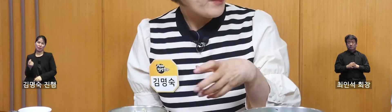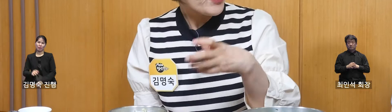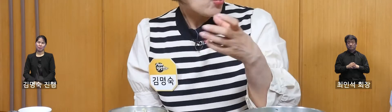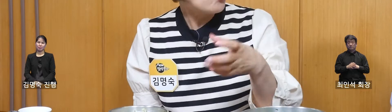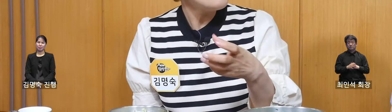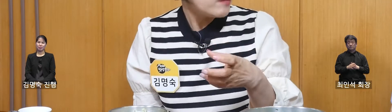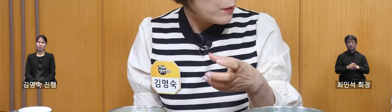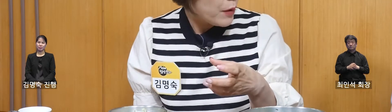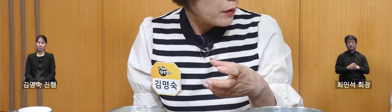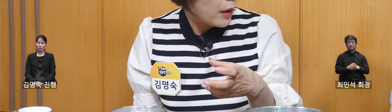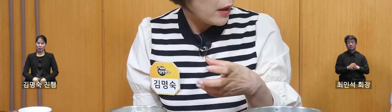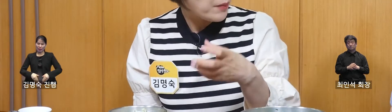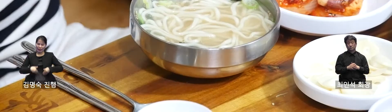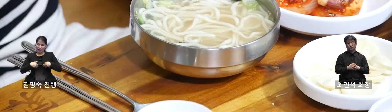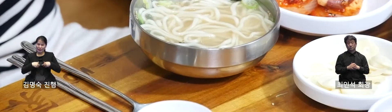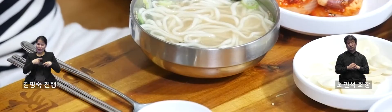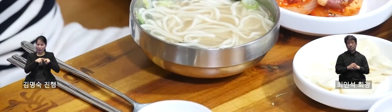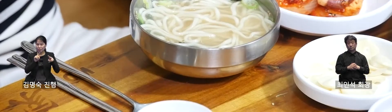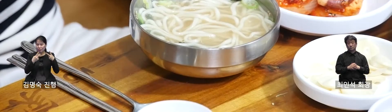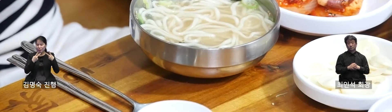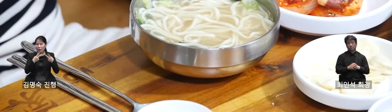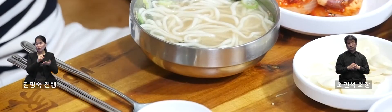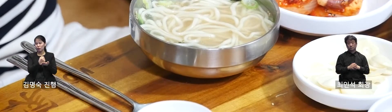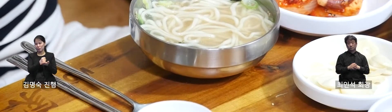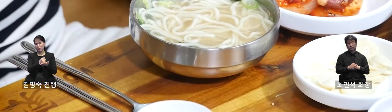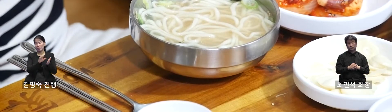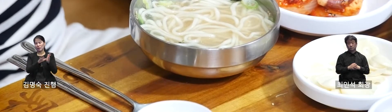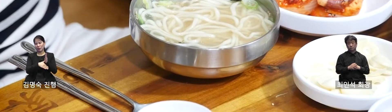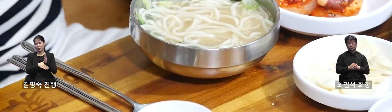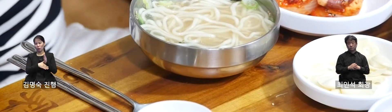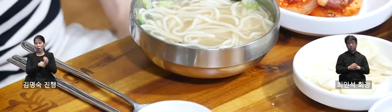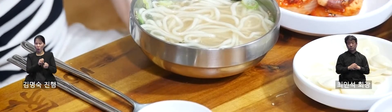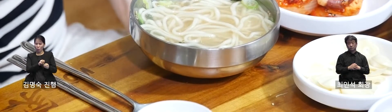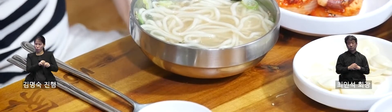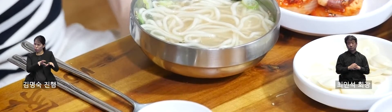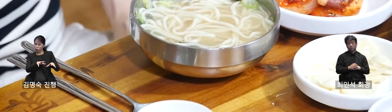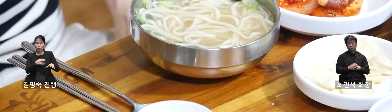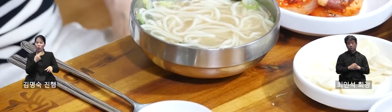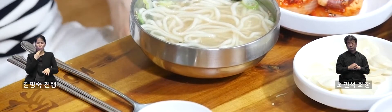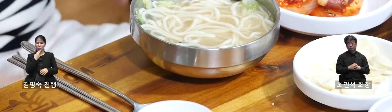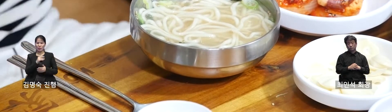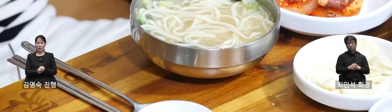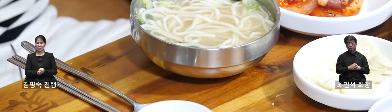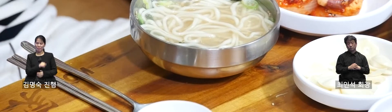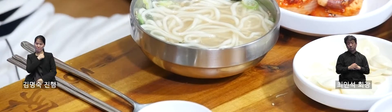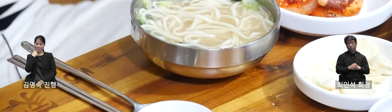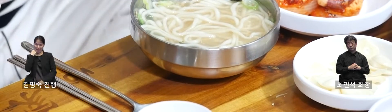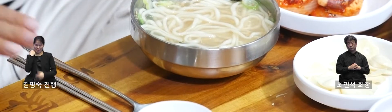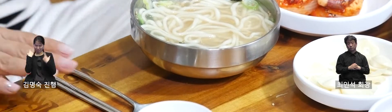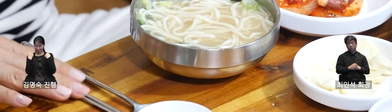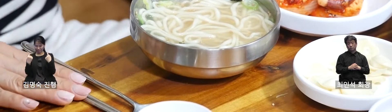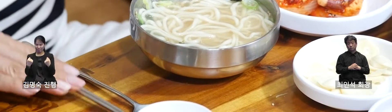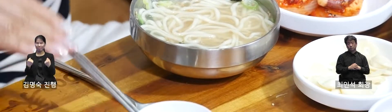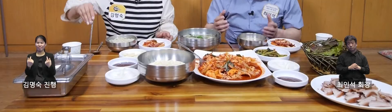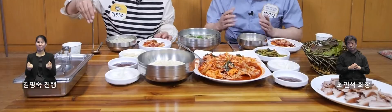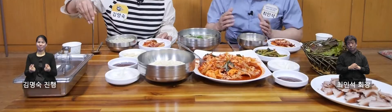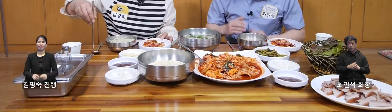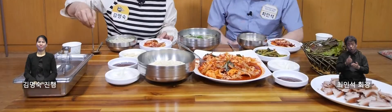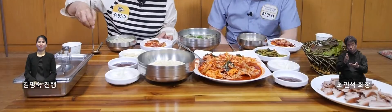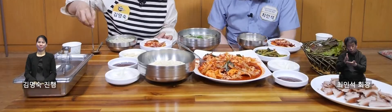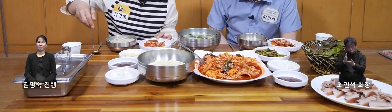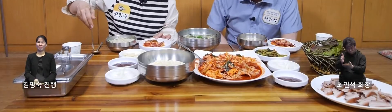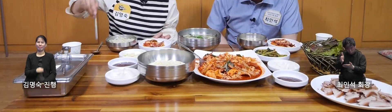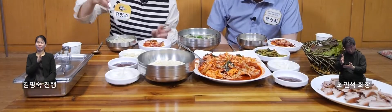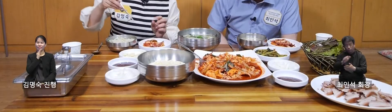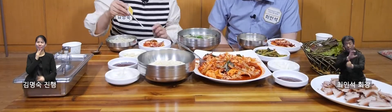아까 온 비빔면에 네네. 비볐었을 때도 그렇게 불지 않고 네, 마실 수 있는 비결. 전문적으로 아주